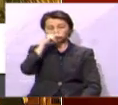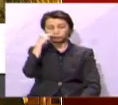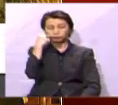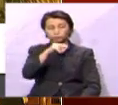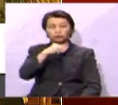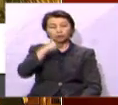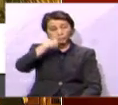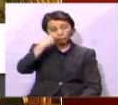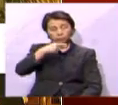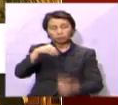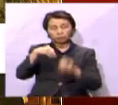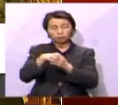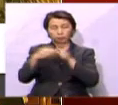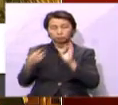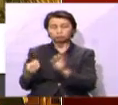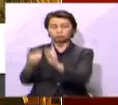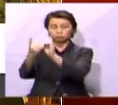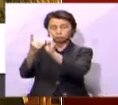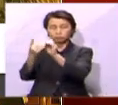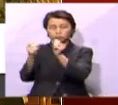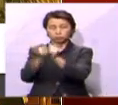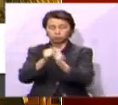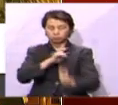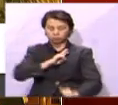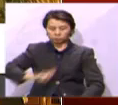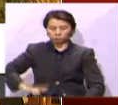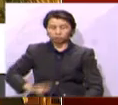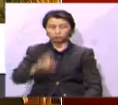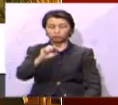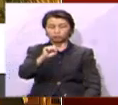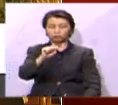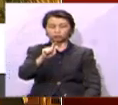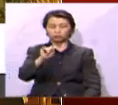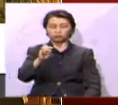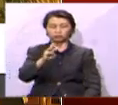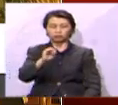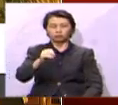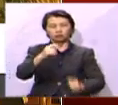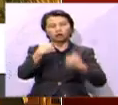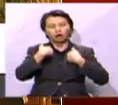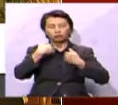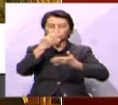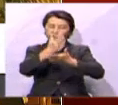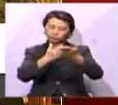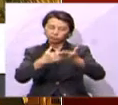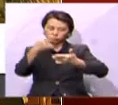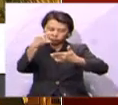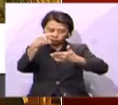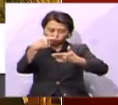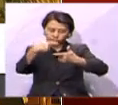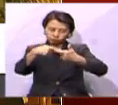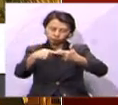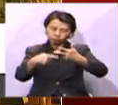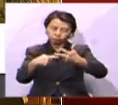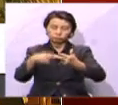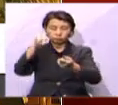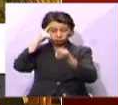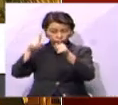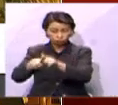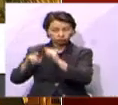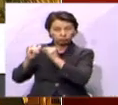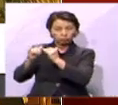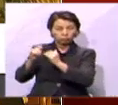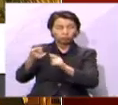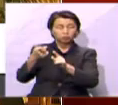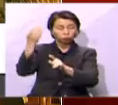juga menyatakan dalam pertemuan empat mata dengan Raja Salman beberapa perkara seperti yang dipersetujui dalam kunjungan baginda